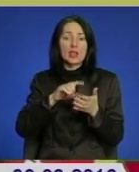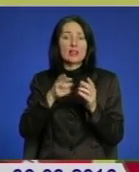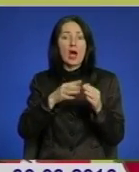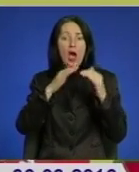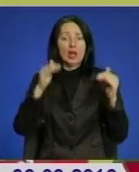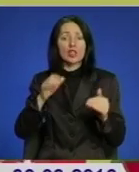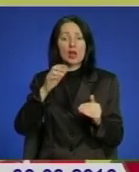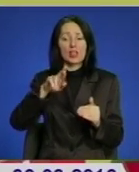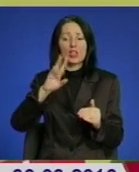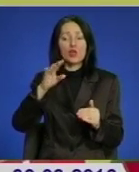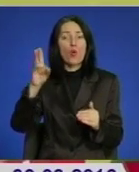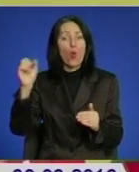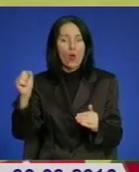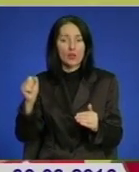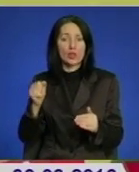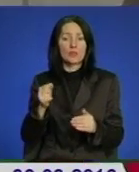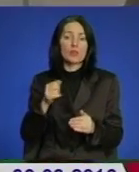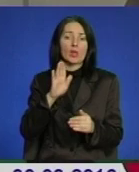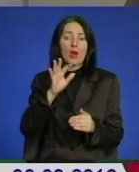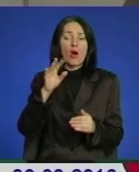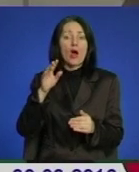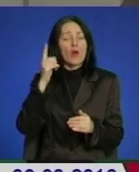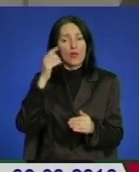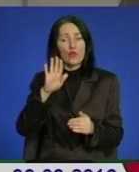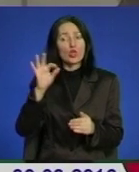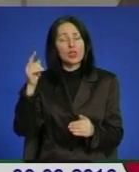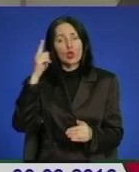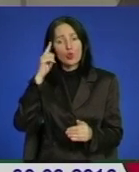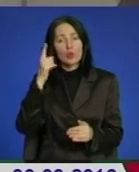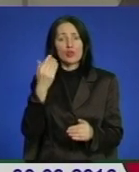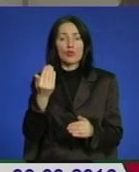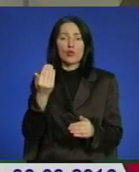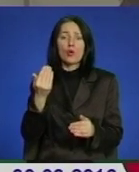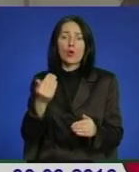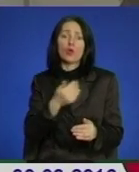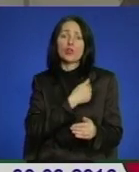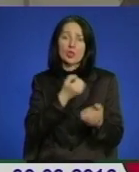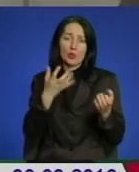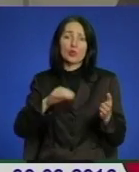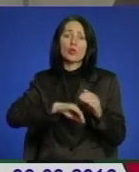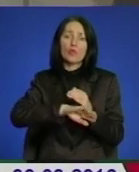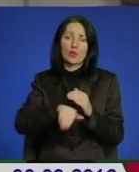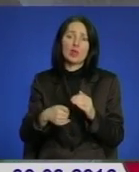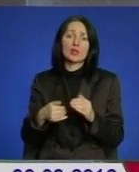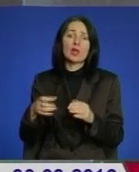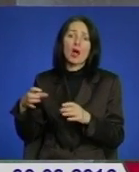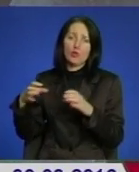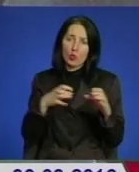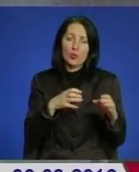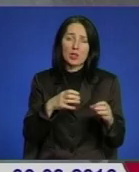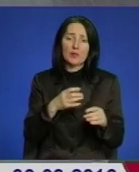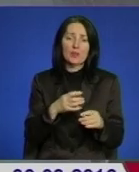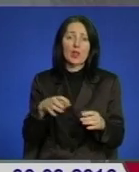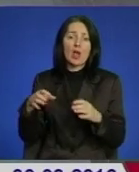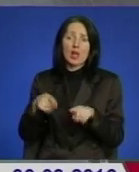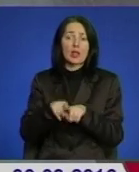автомобіль «Додж», яким він возив допомогу в АТО. Адже цей транспорт придбати в Європі важко. Його привезли з Америки. Злочинців